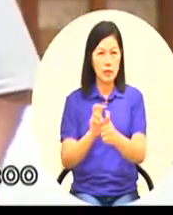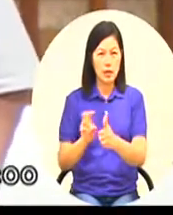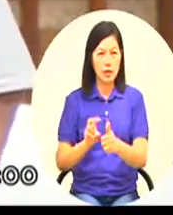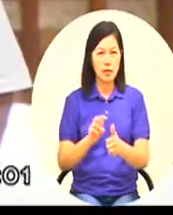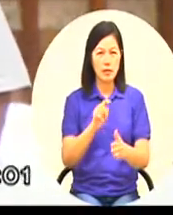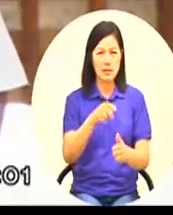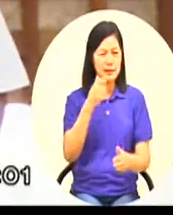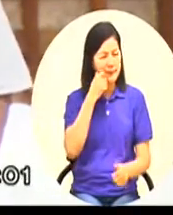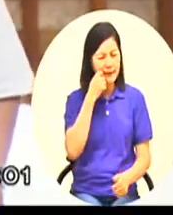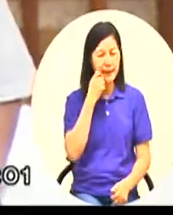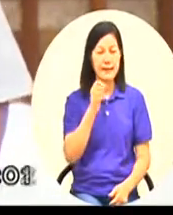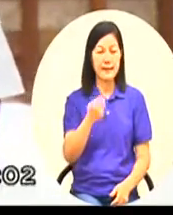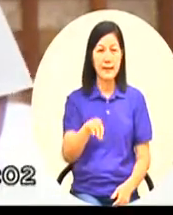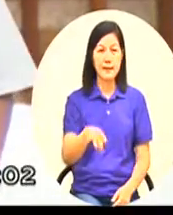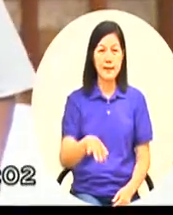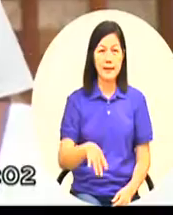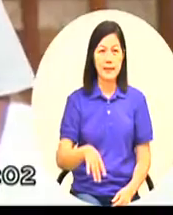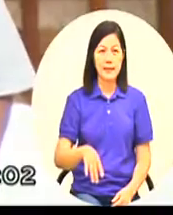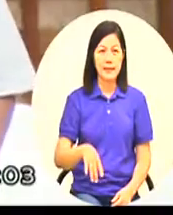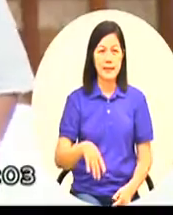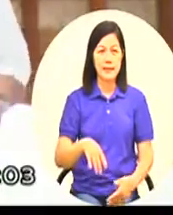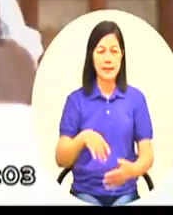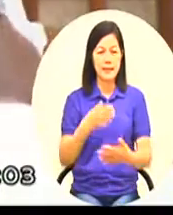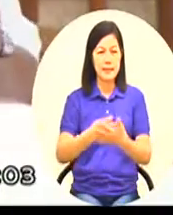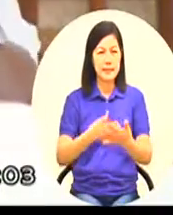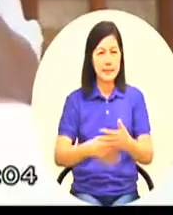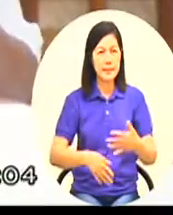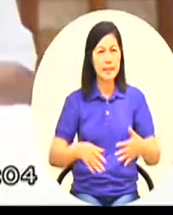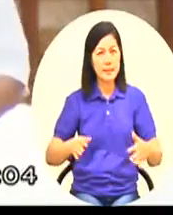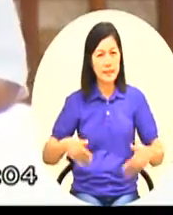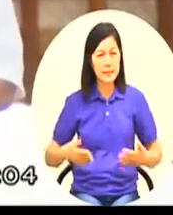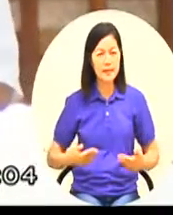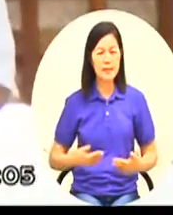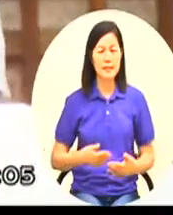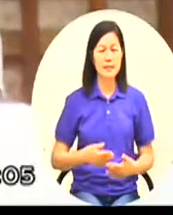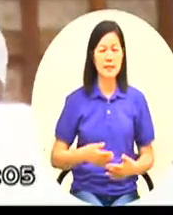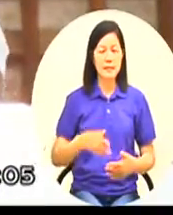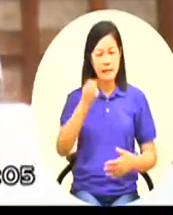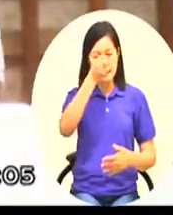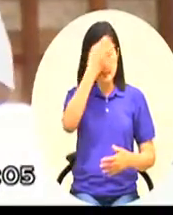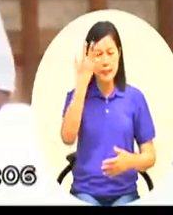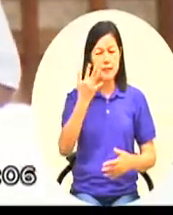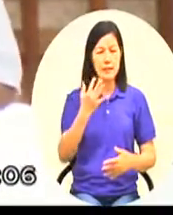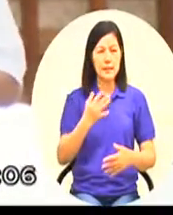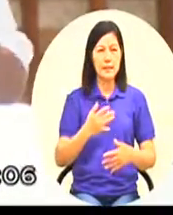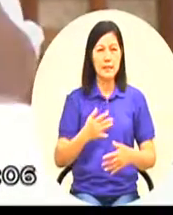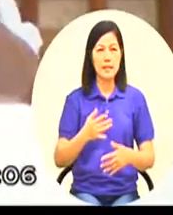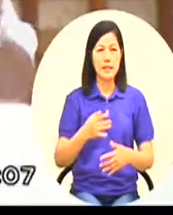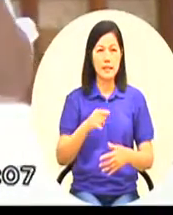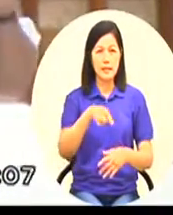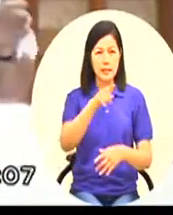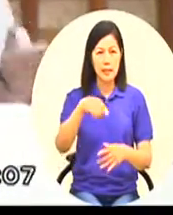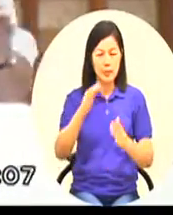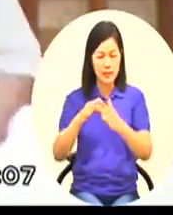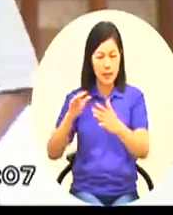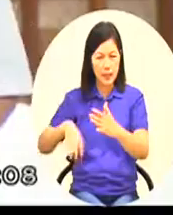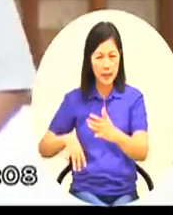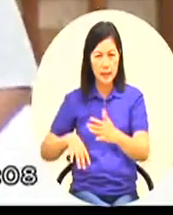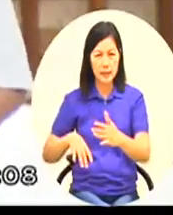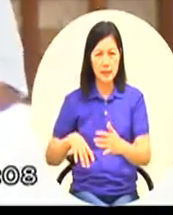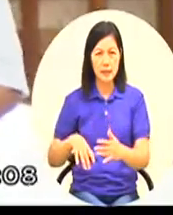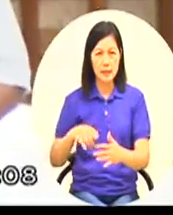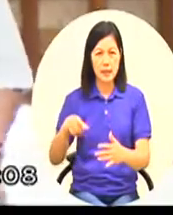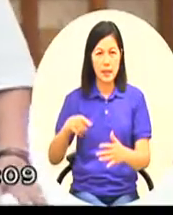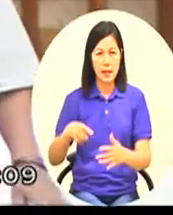方，就是如何要减轻年轻人对于他的家人所患之重症的一个需要长期照顾